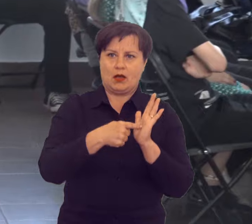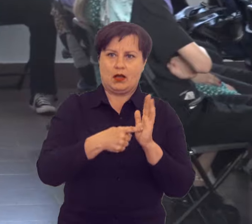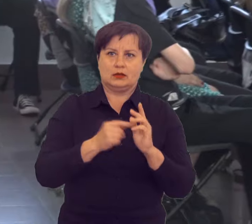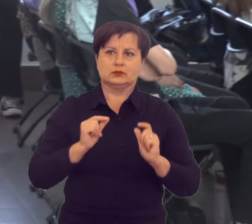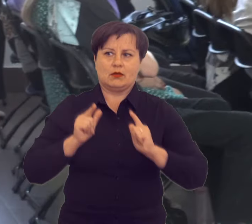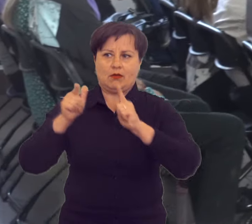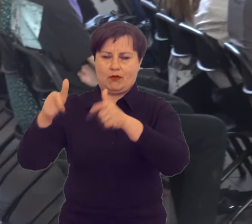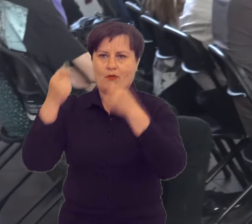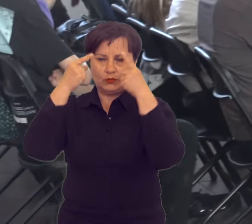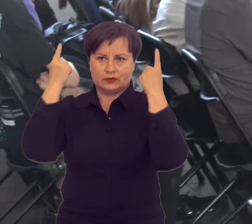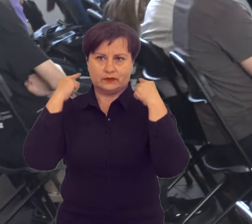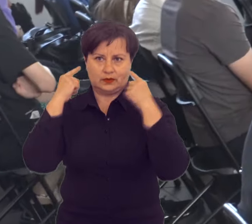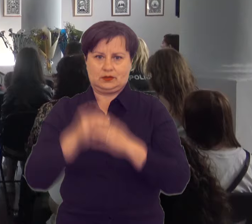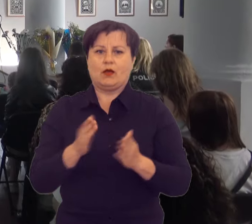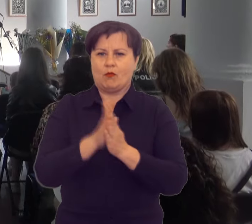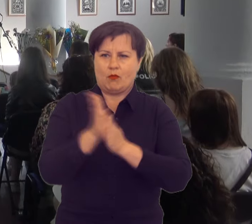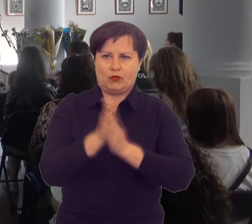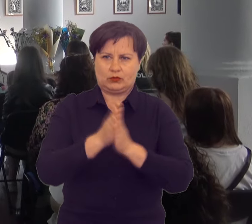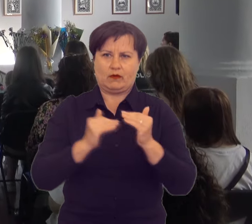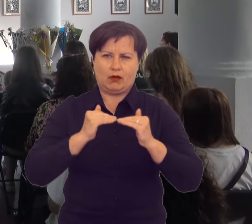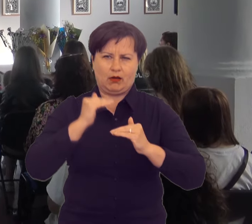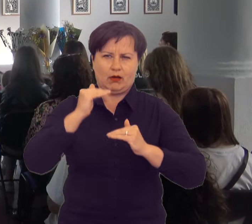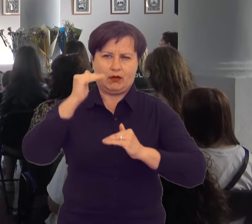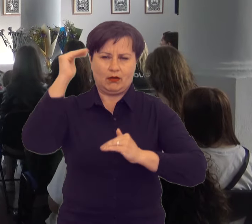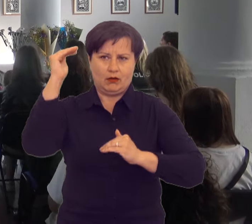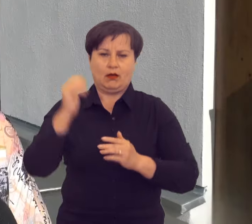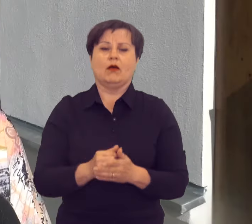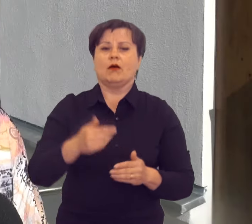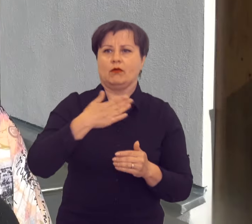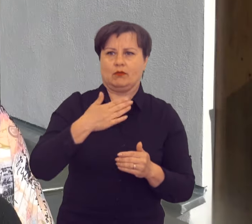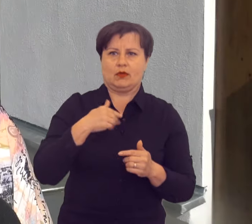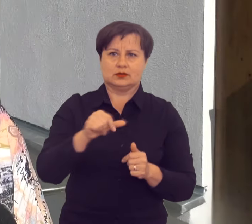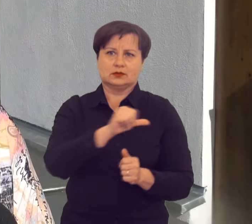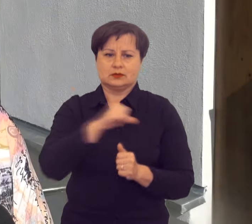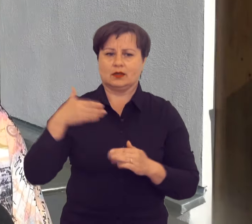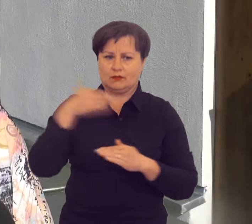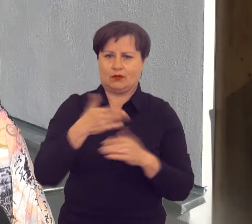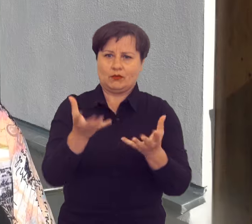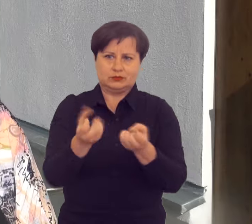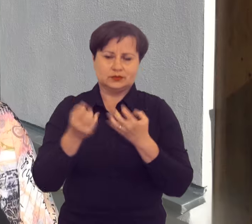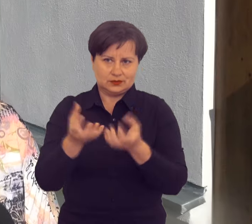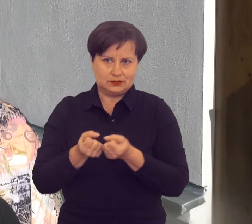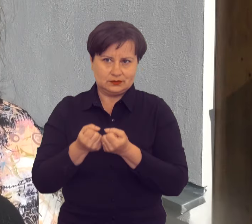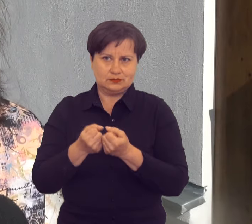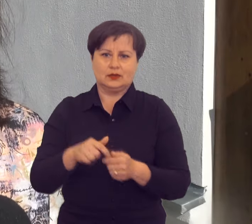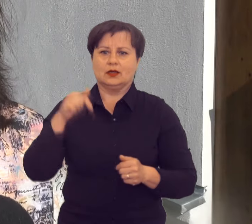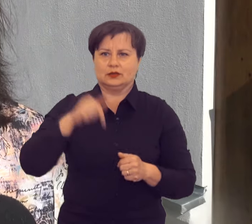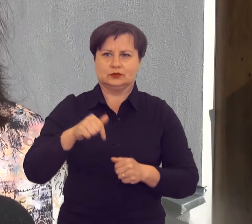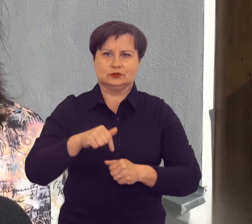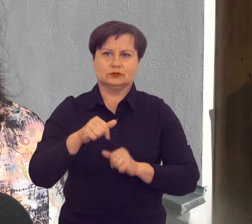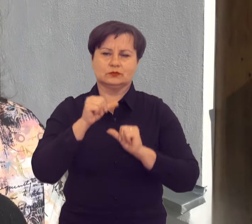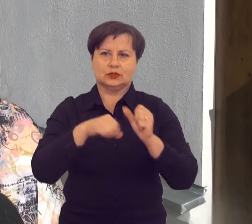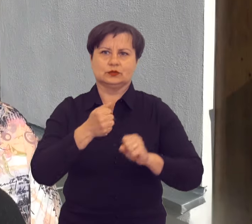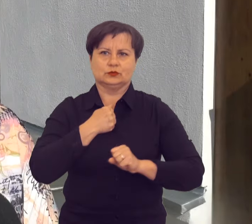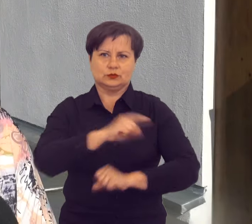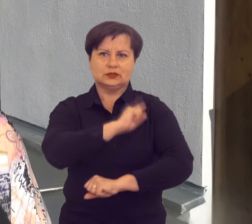tikrųjų kiekis didėja, motivacija jų tikrai labai didelė ir džiaugiamės, kad mes tarnyboje taip pat esam savanorius priimanti organizaciją ir šiais metais turim labai